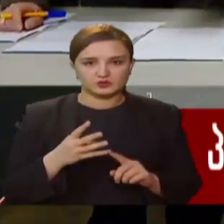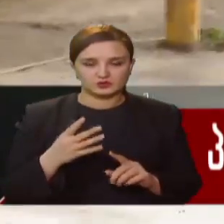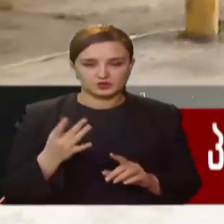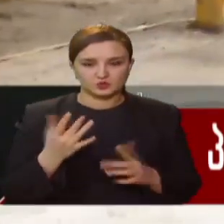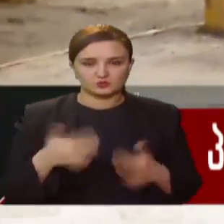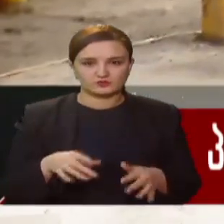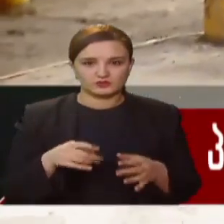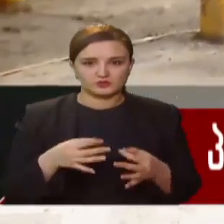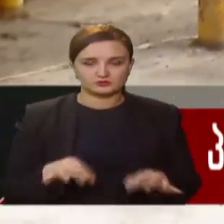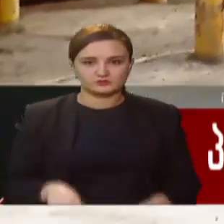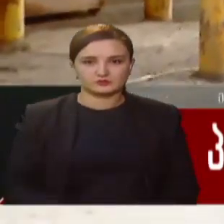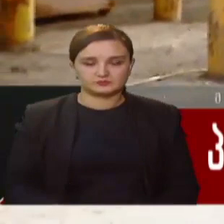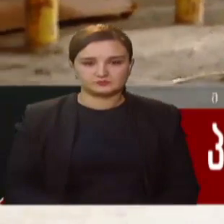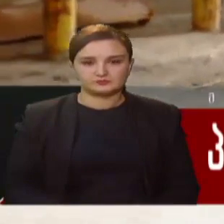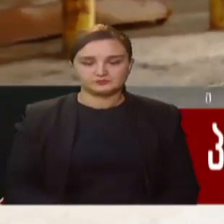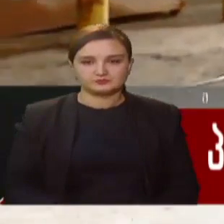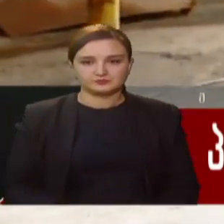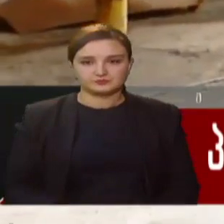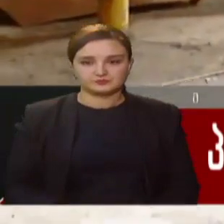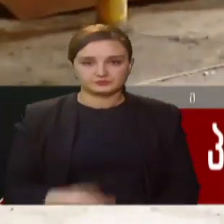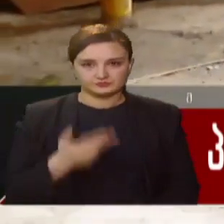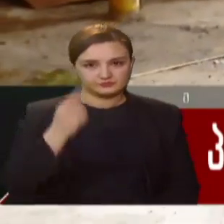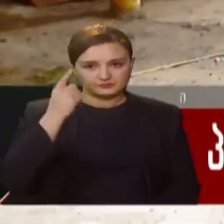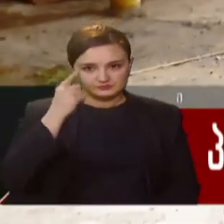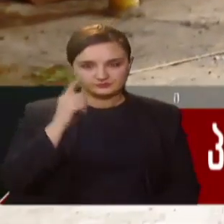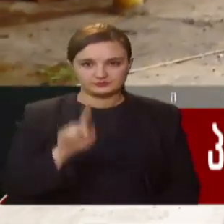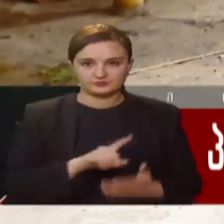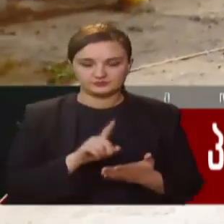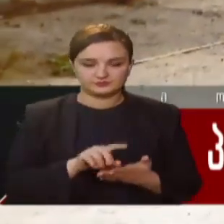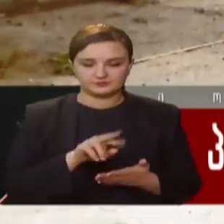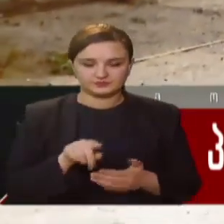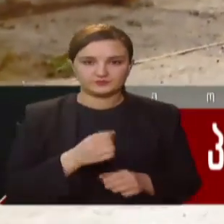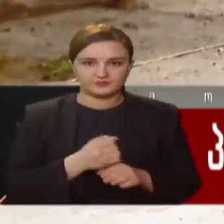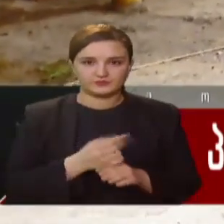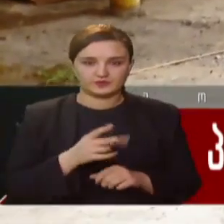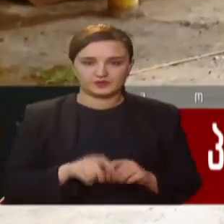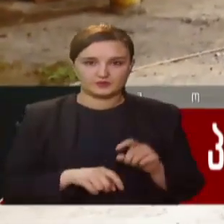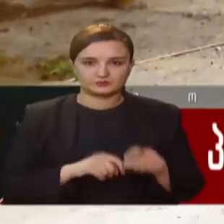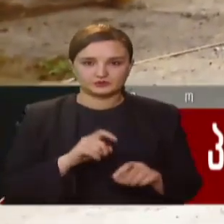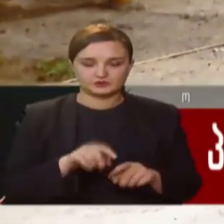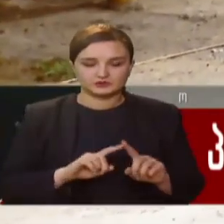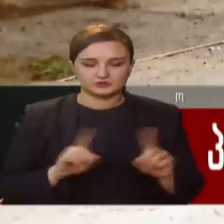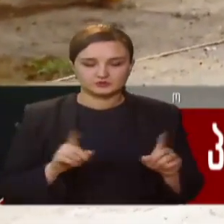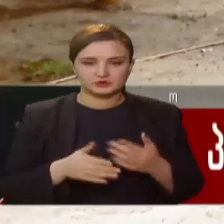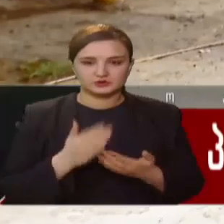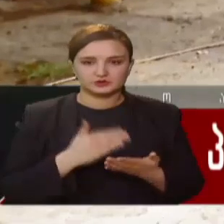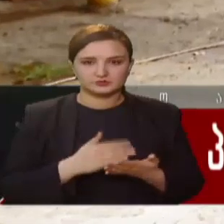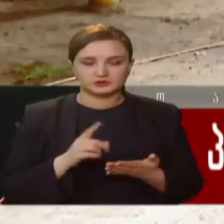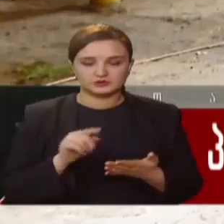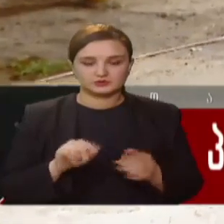გაუშვა. საგრველიო ფიქრობ აუცილებლად უნდა გაეკეთებინა ეს გადაედგა ეს ნაბიჯი, მით უმეტეს იმის შემდეგ, როცა